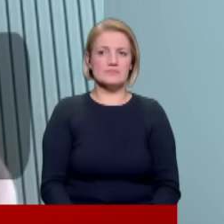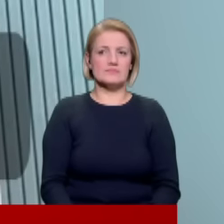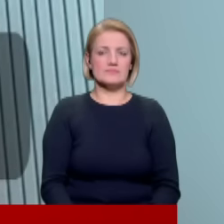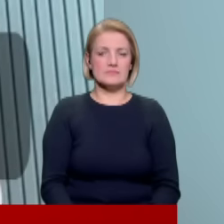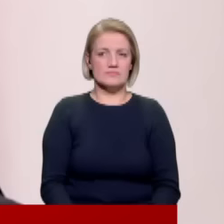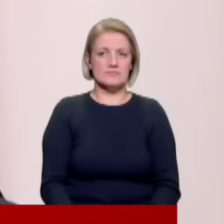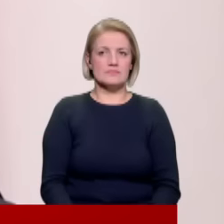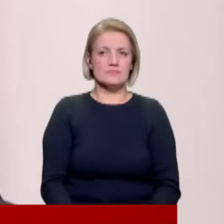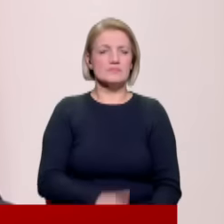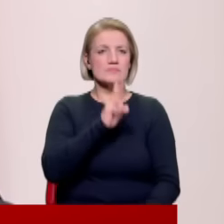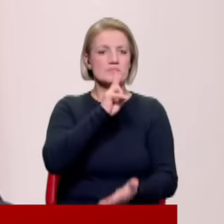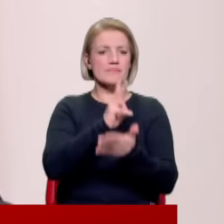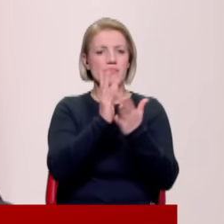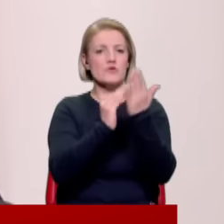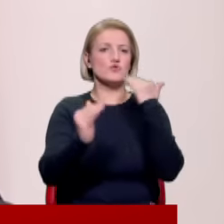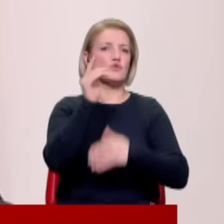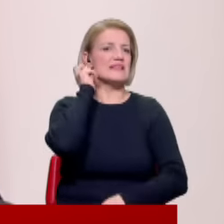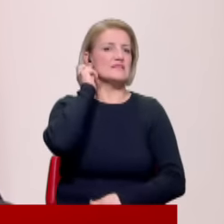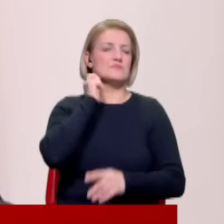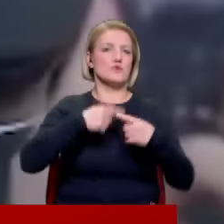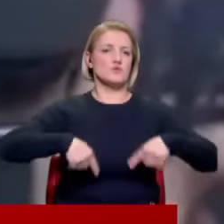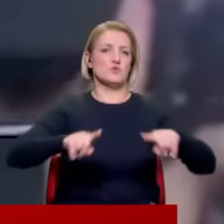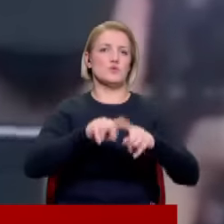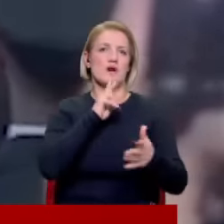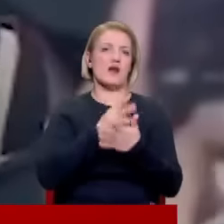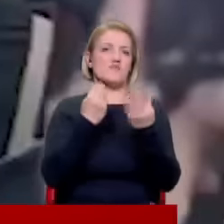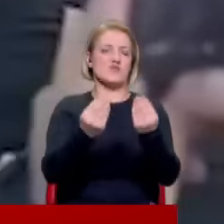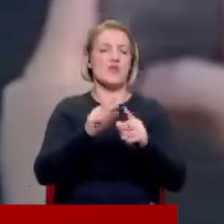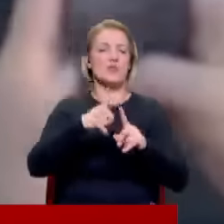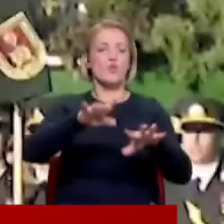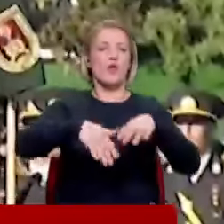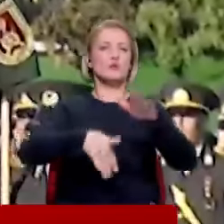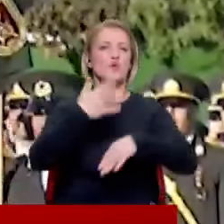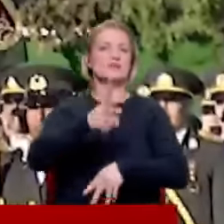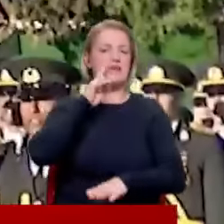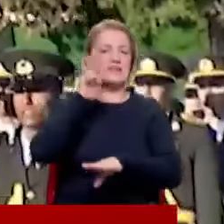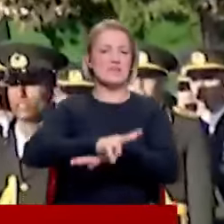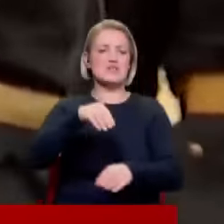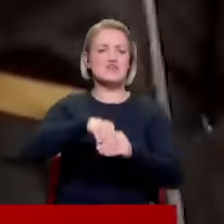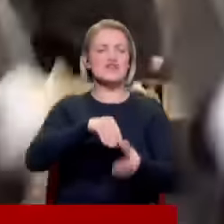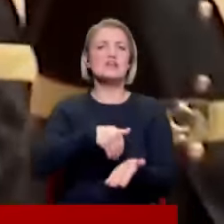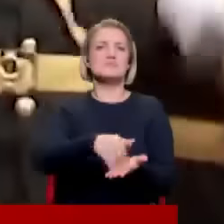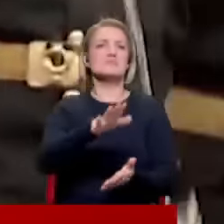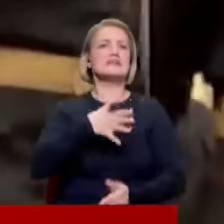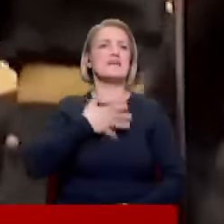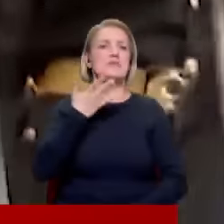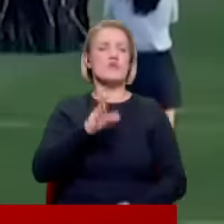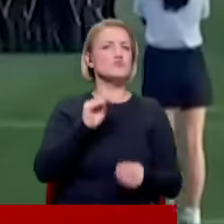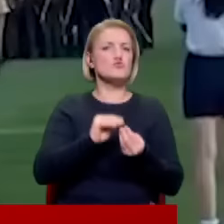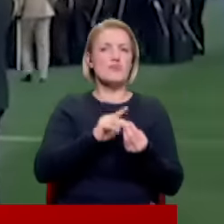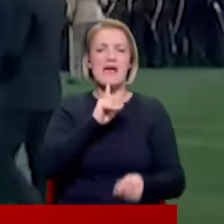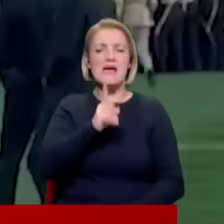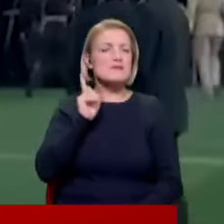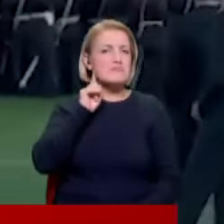lanetle anılırsınız. Kararı Yüksek Disiplin Kurulu'nda vereceğiz. Tören sonrası yapılan subay yemini için ihraçları istenmedi. Suçlama